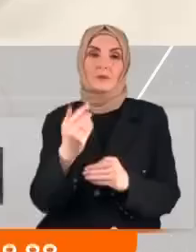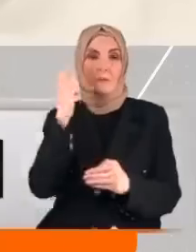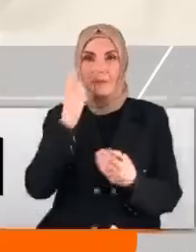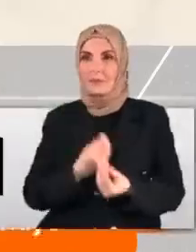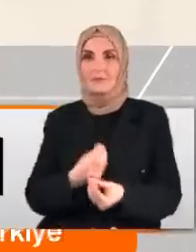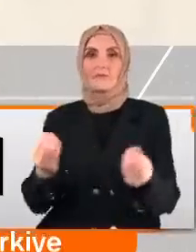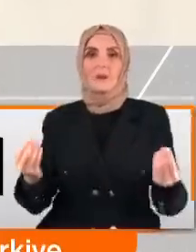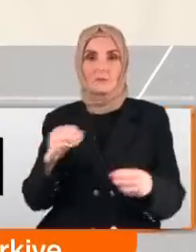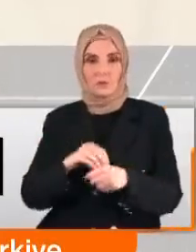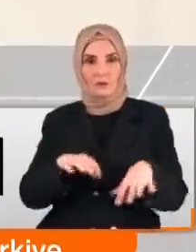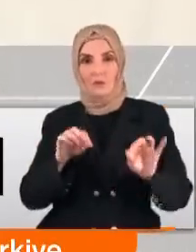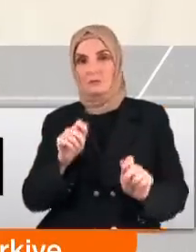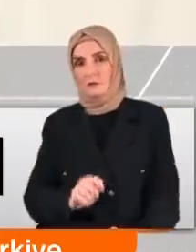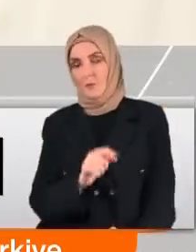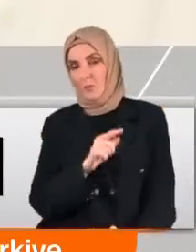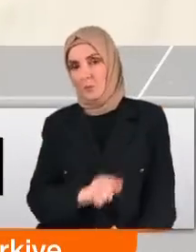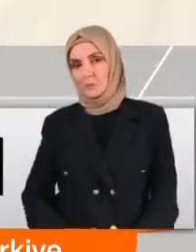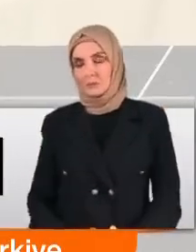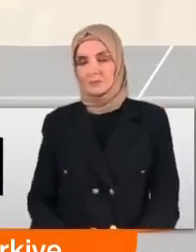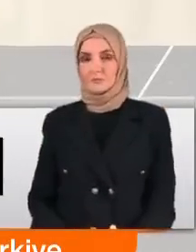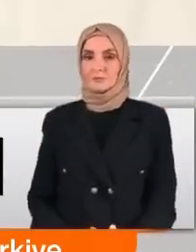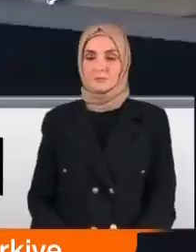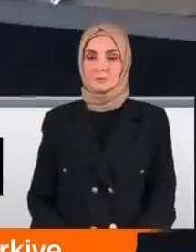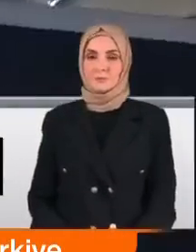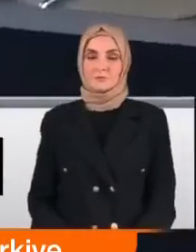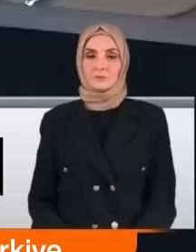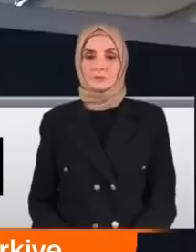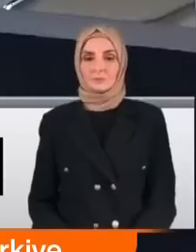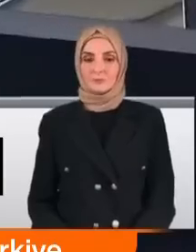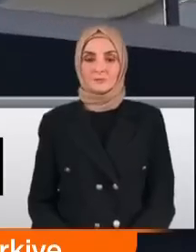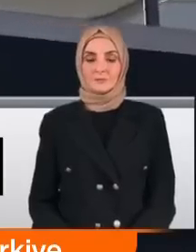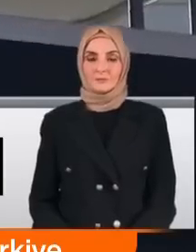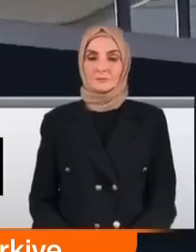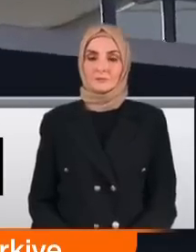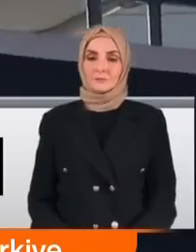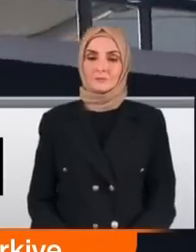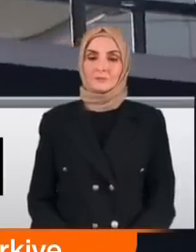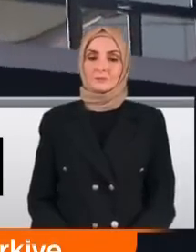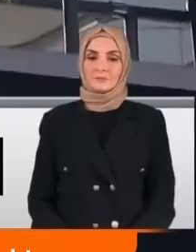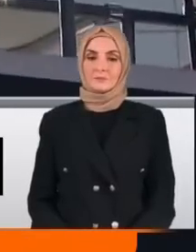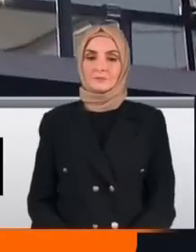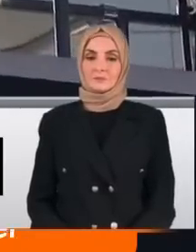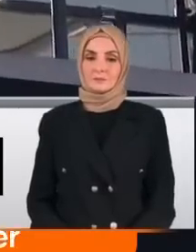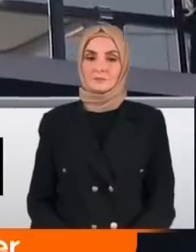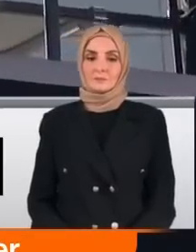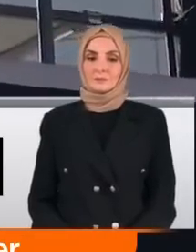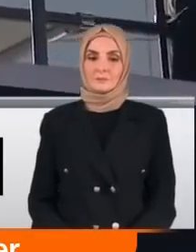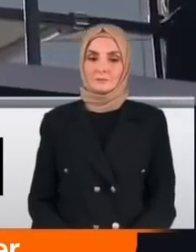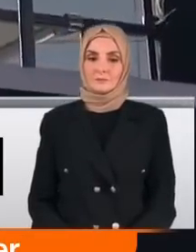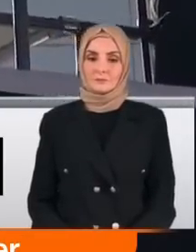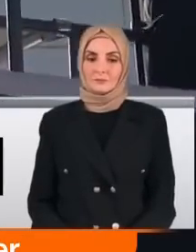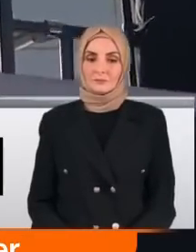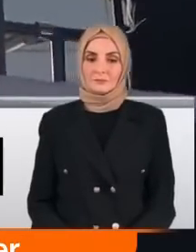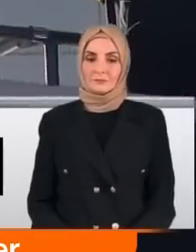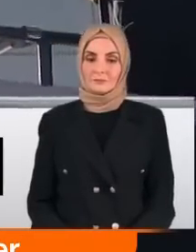Bugün Muharrem abiye diyorum ki Muharrem abi bu ülkenin sana ihtiyacı var. Sizin bildiğiniz Atatürk'ün partisi yok artık. O